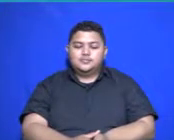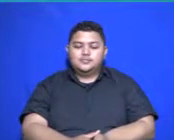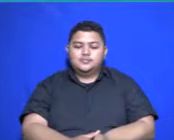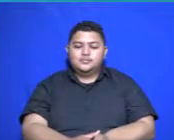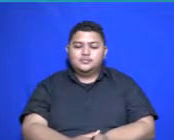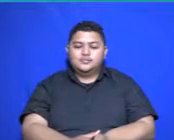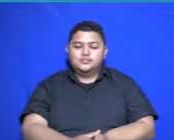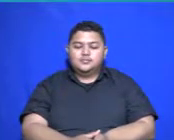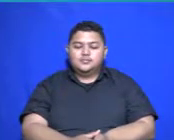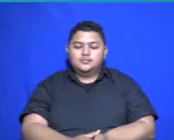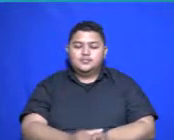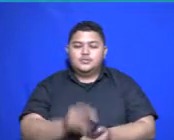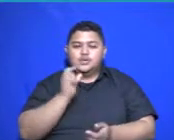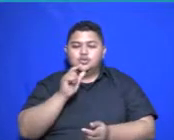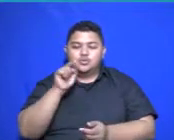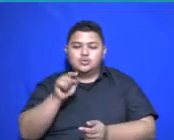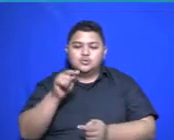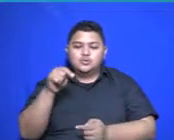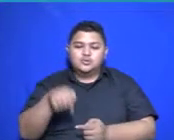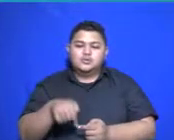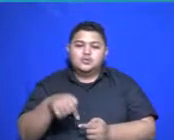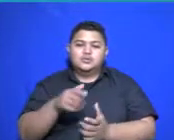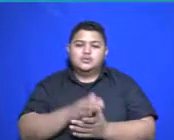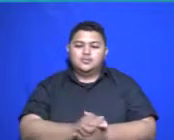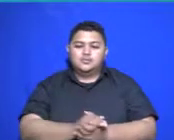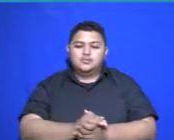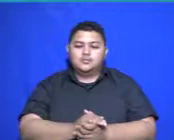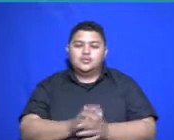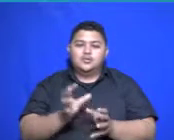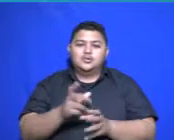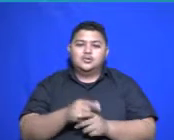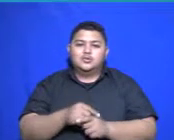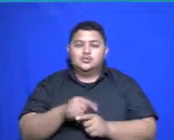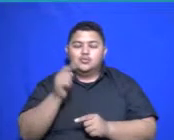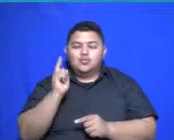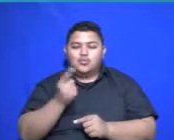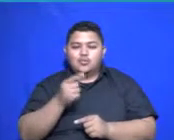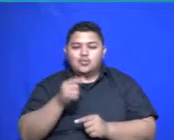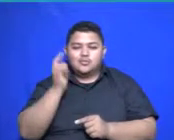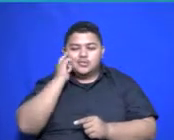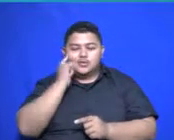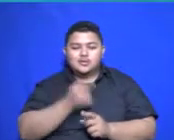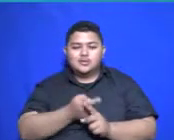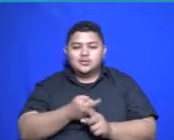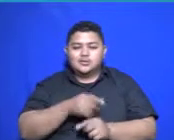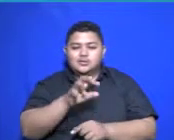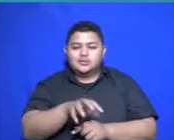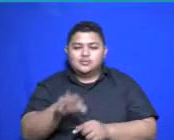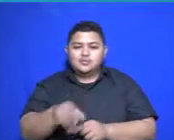Untuk itu, sekarang ini kami sudah menghimpun pokok-pokok pikiran dari daerah.